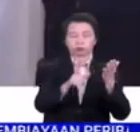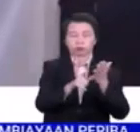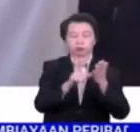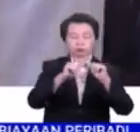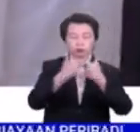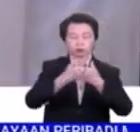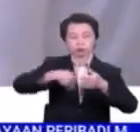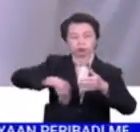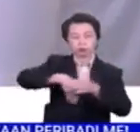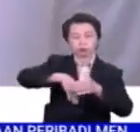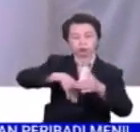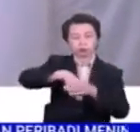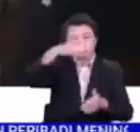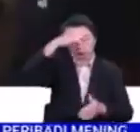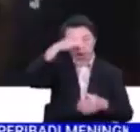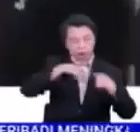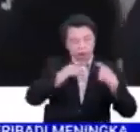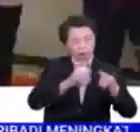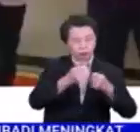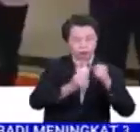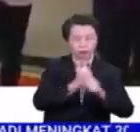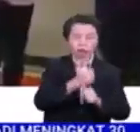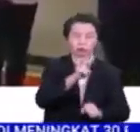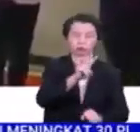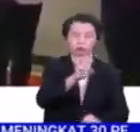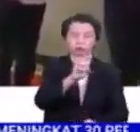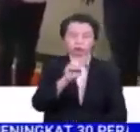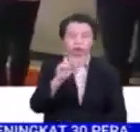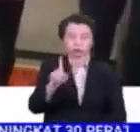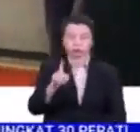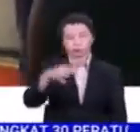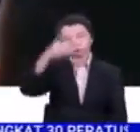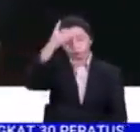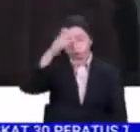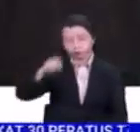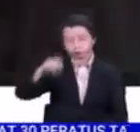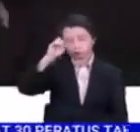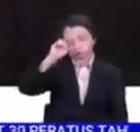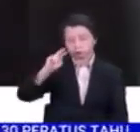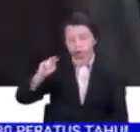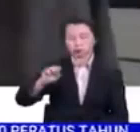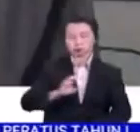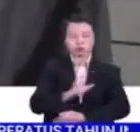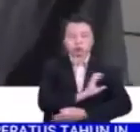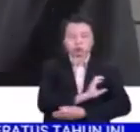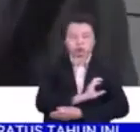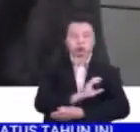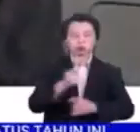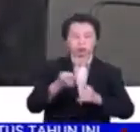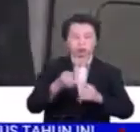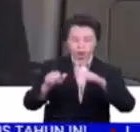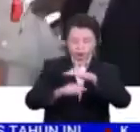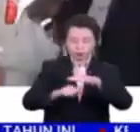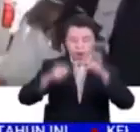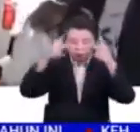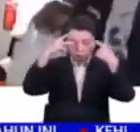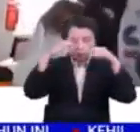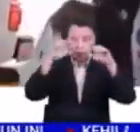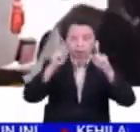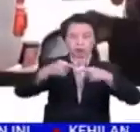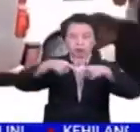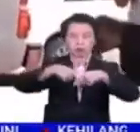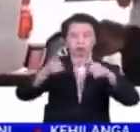Persatuan bola sepak Negeri Johor sejak 2021 dato' onn Hafidz merupakan cicit kepada pengasas dan presiden umno